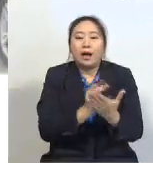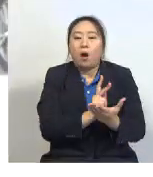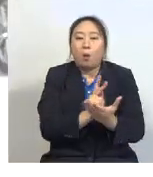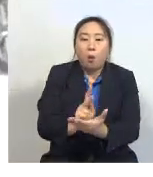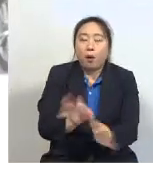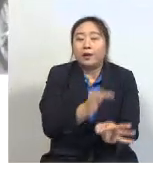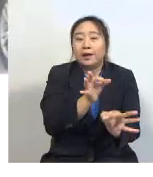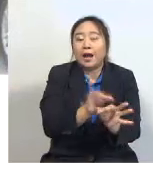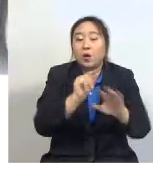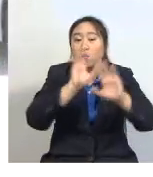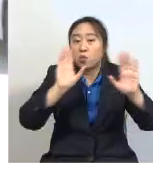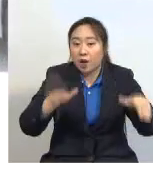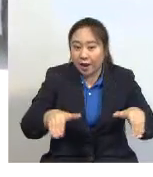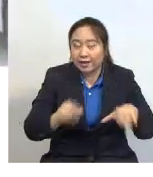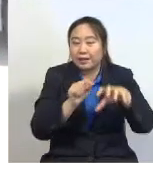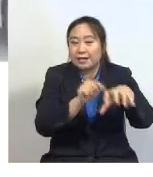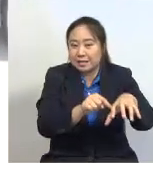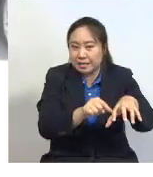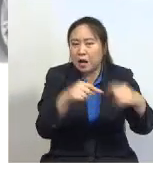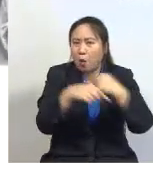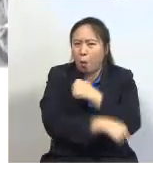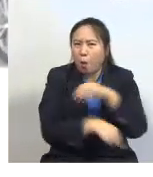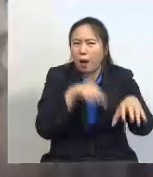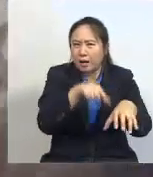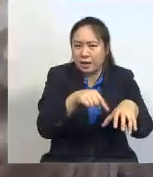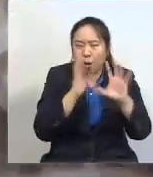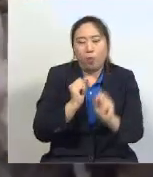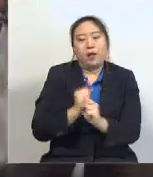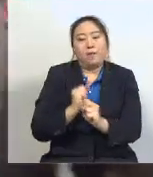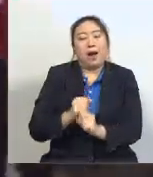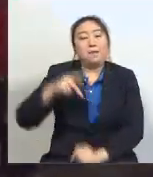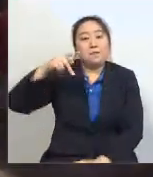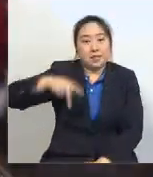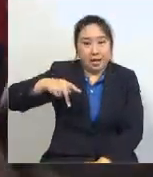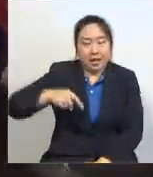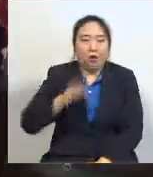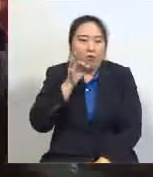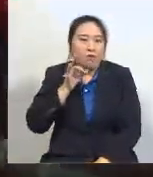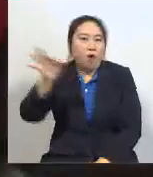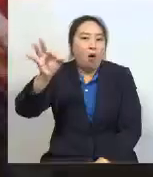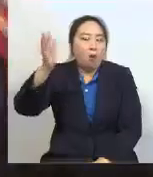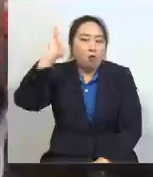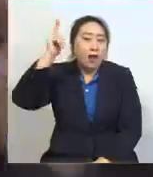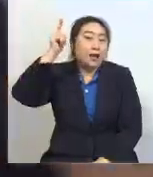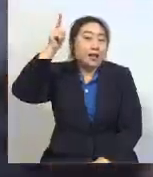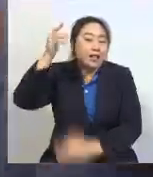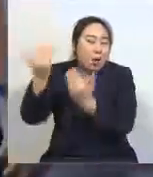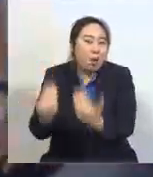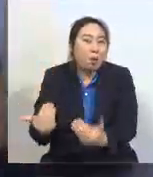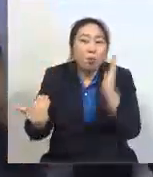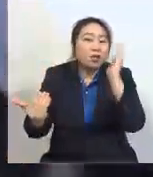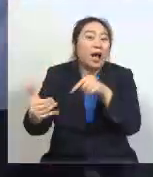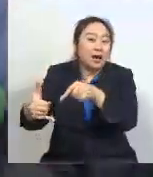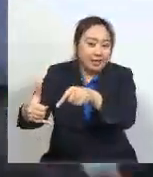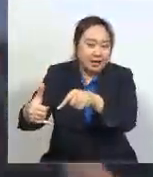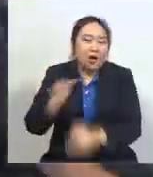ของธนาคารกรุงไทยในธุรกิจเครือกฤษฎามหานครที่พนักงานอัยการคดีพิเศษ4เป็นโจทยื่นฟ้องนายพานทองแท้ชินวัตรเป็นจ